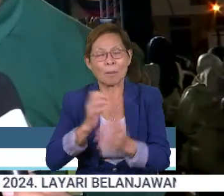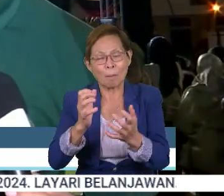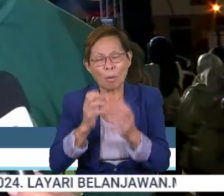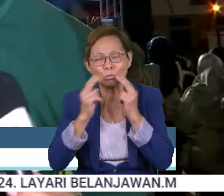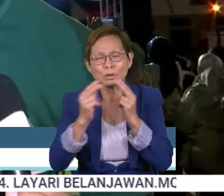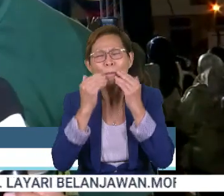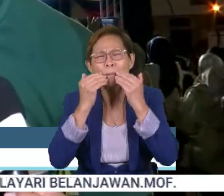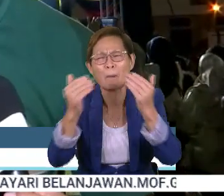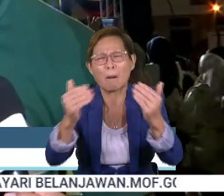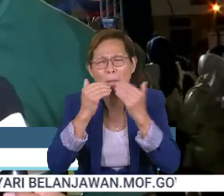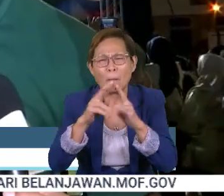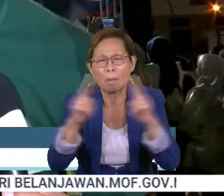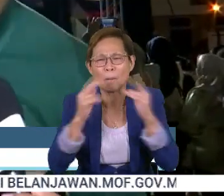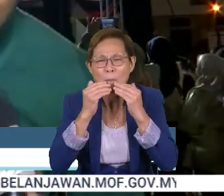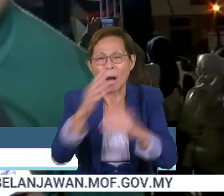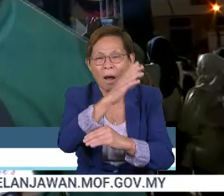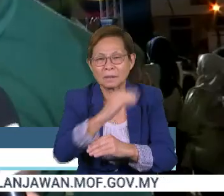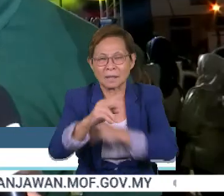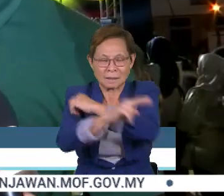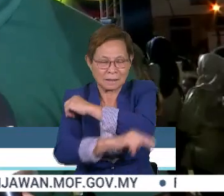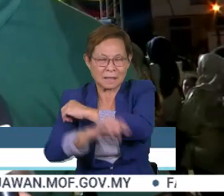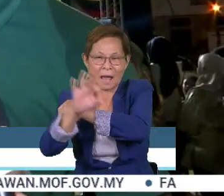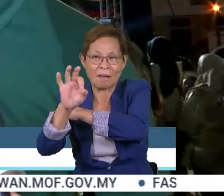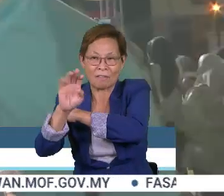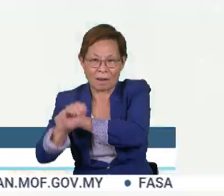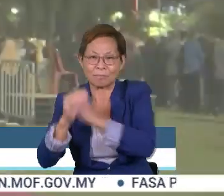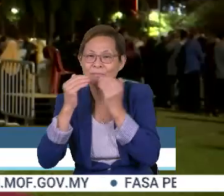kasih, dan juga Negeri FM.